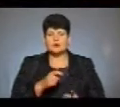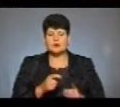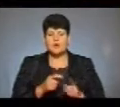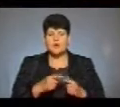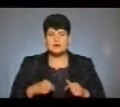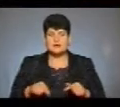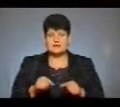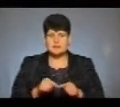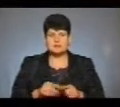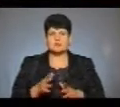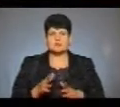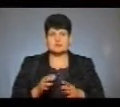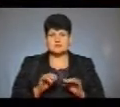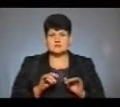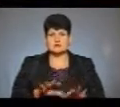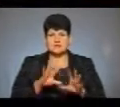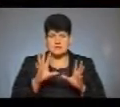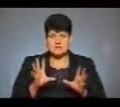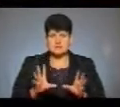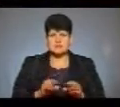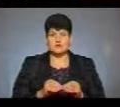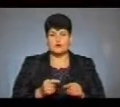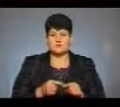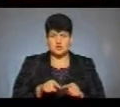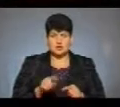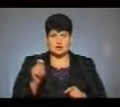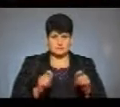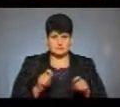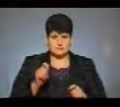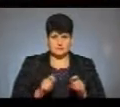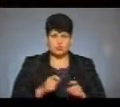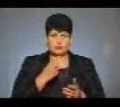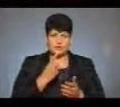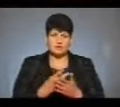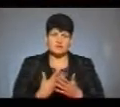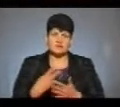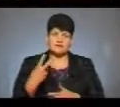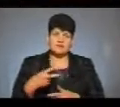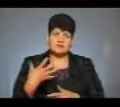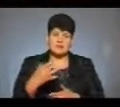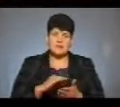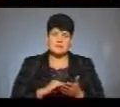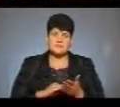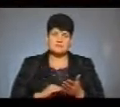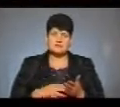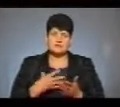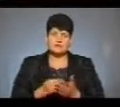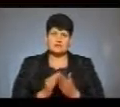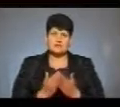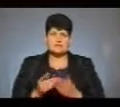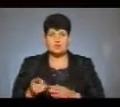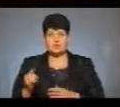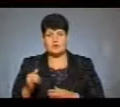заходу Світлани Козелко, загалом під час бібліофесту свої книжки презентуватимуть близько 25 письменників з Тернополя і